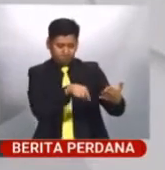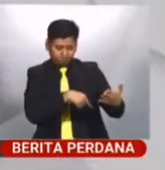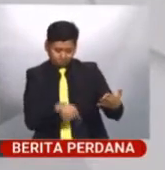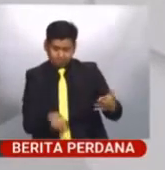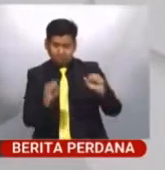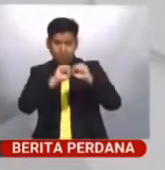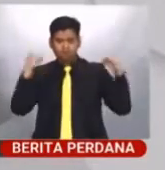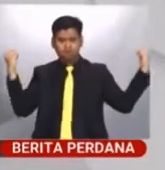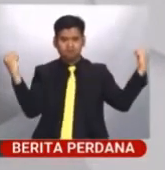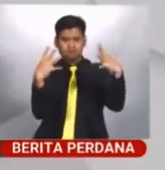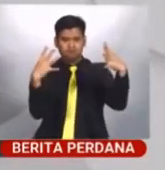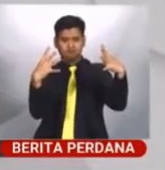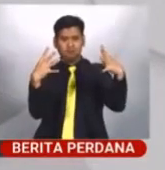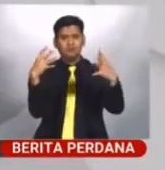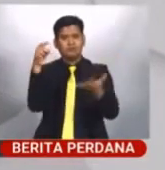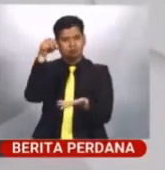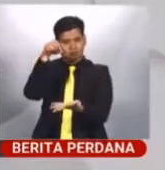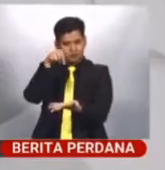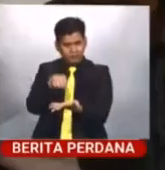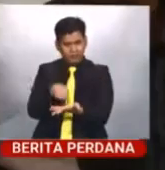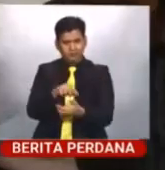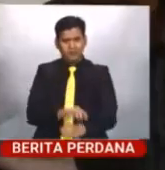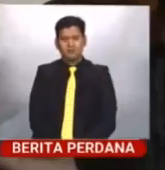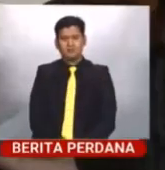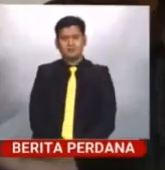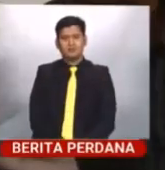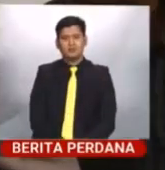di stadium berkenaan.